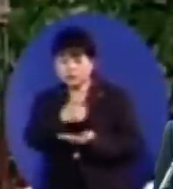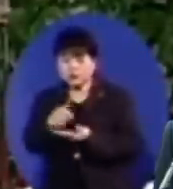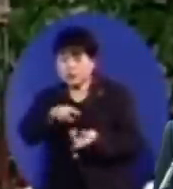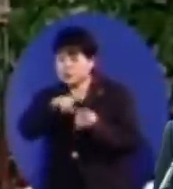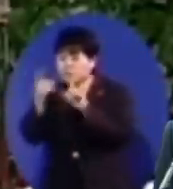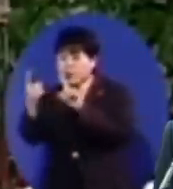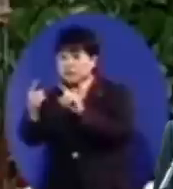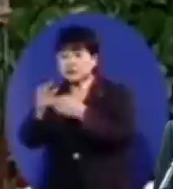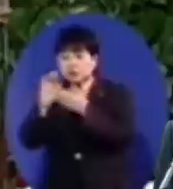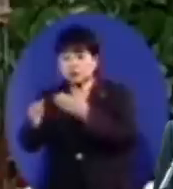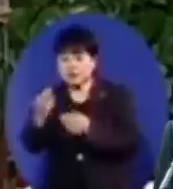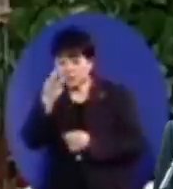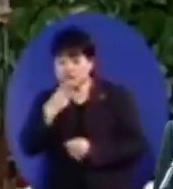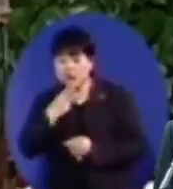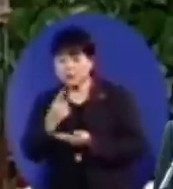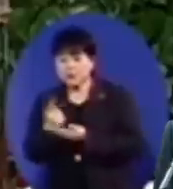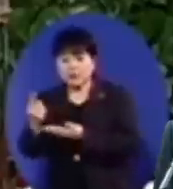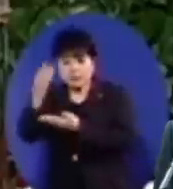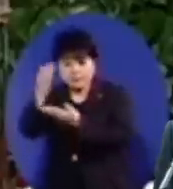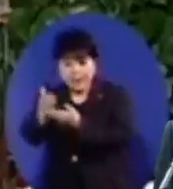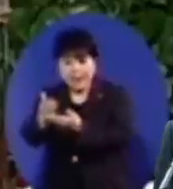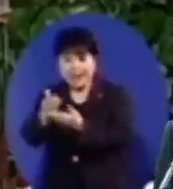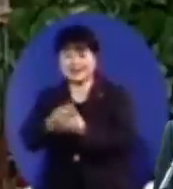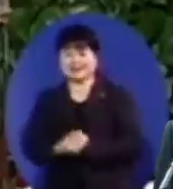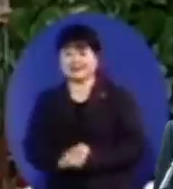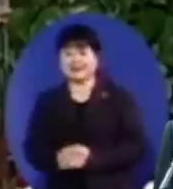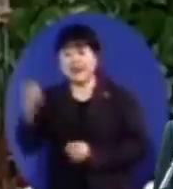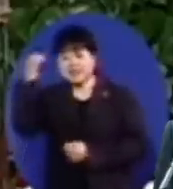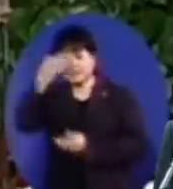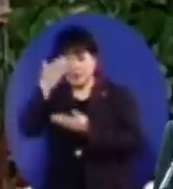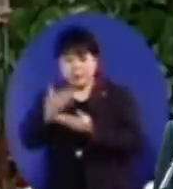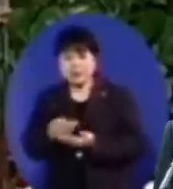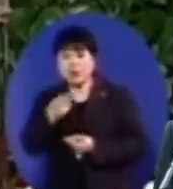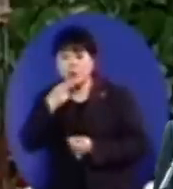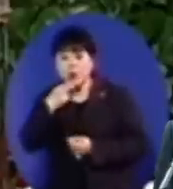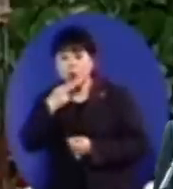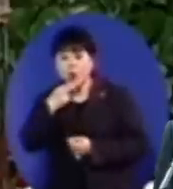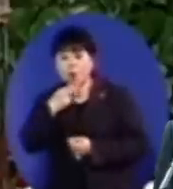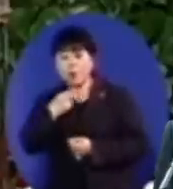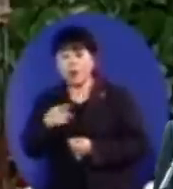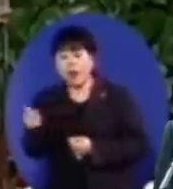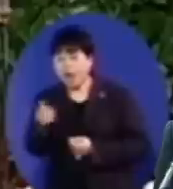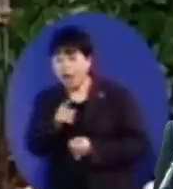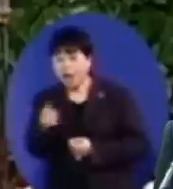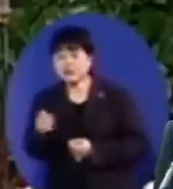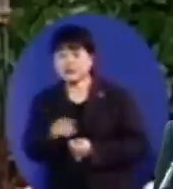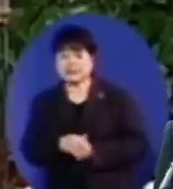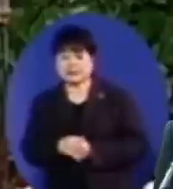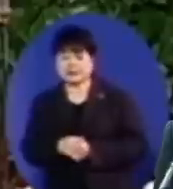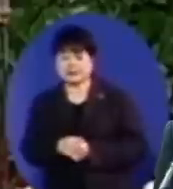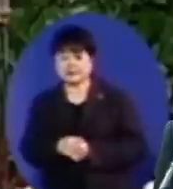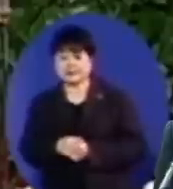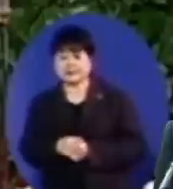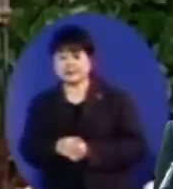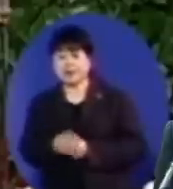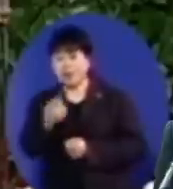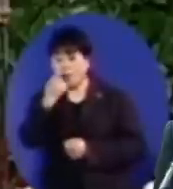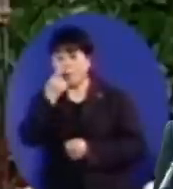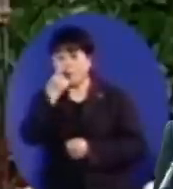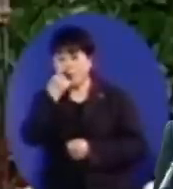부활하시고 난 이후에 예루살렘 떠나지 말았습니다. 성령을 받지 않고 아무리